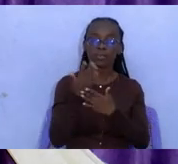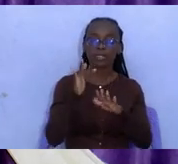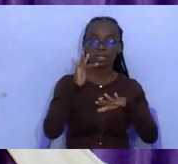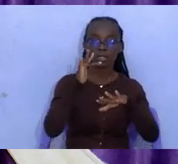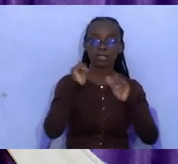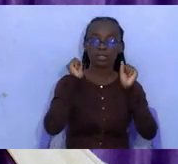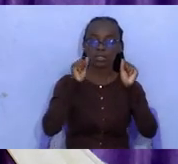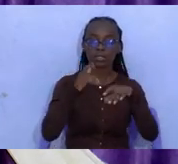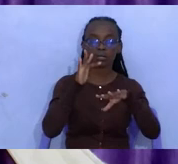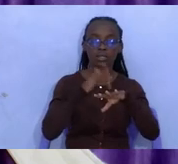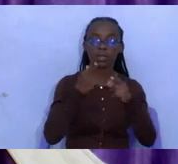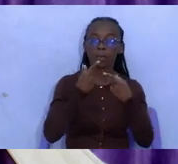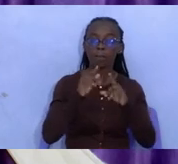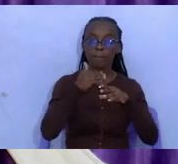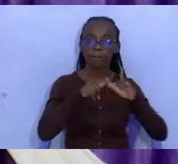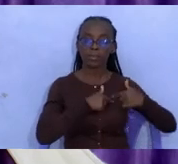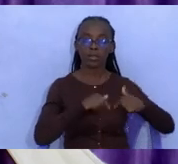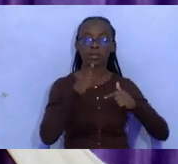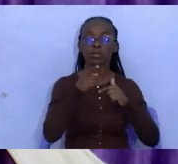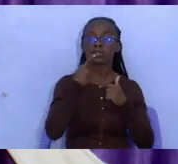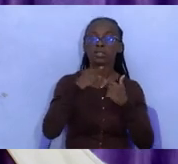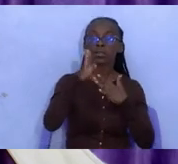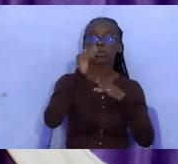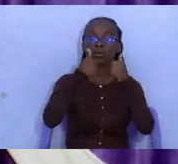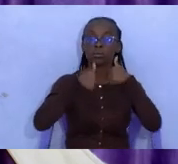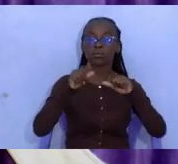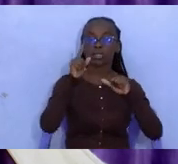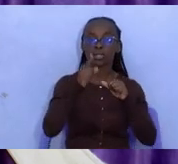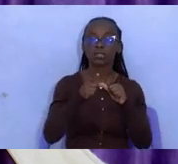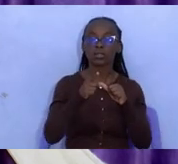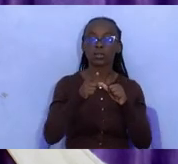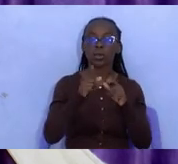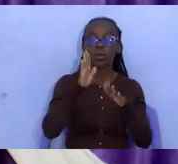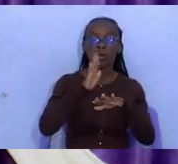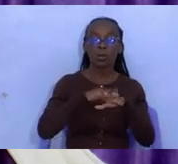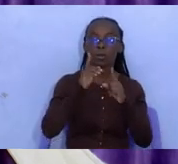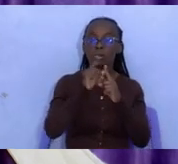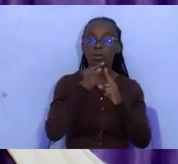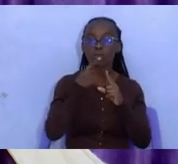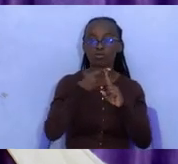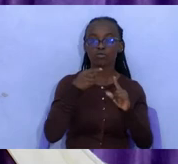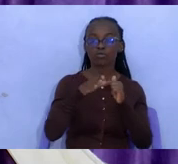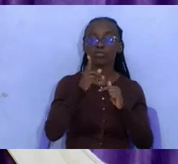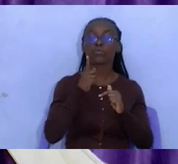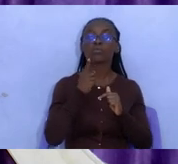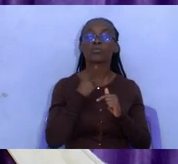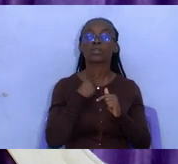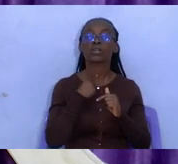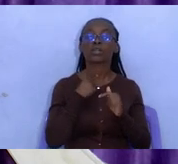you. Wacha Mungu akutangulie na akufanikishe. Maneno mazuri yanaweza kutoka kwa kinywa chako yakamtia mtu